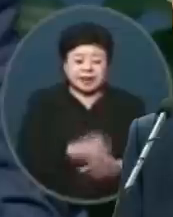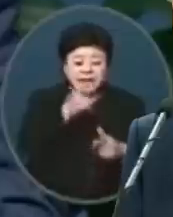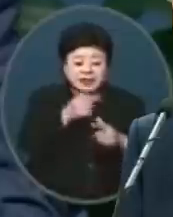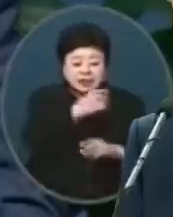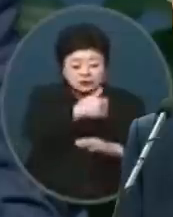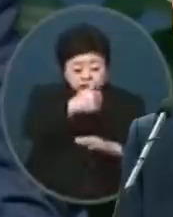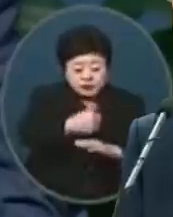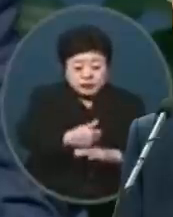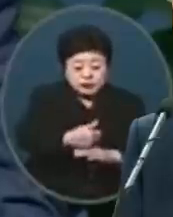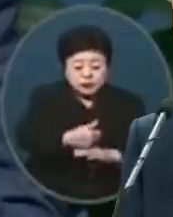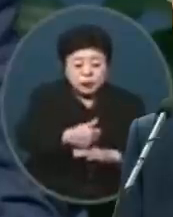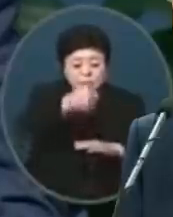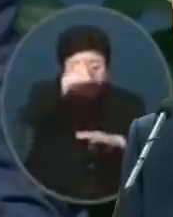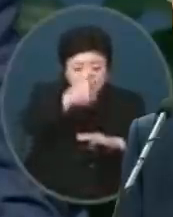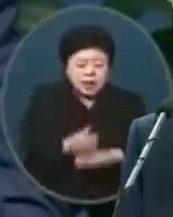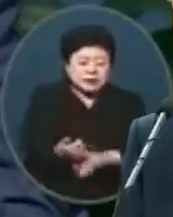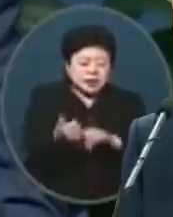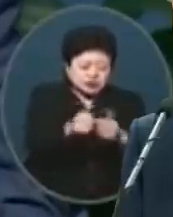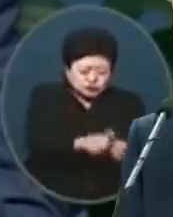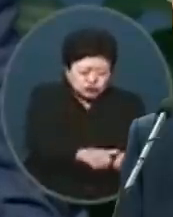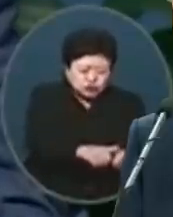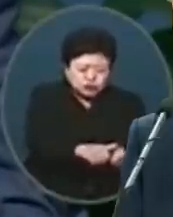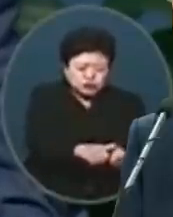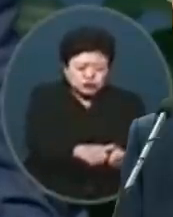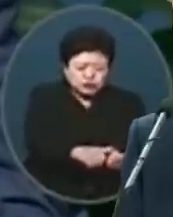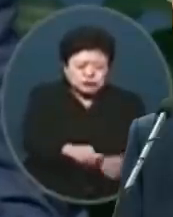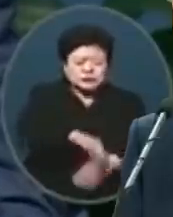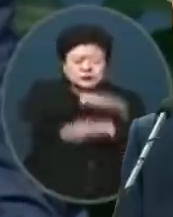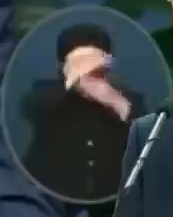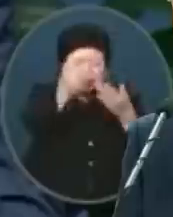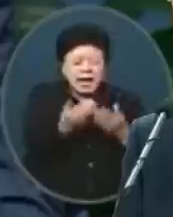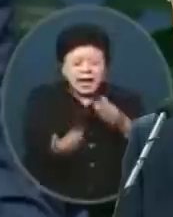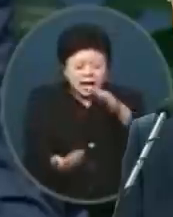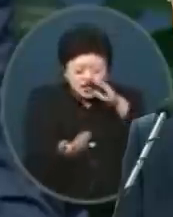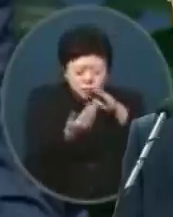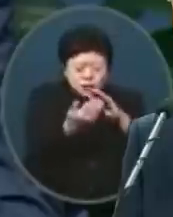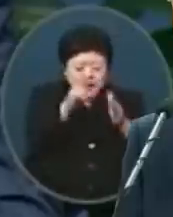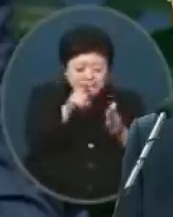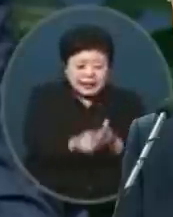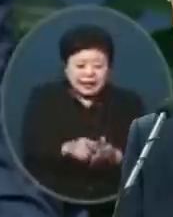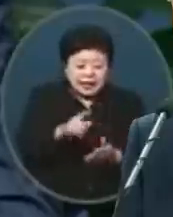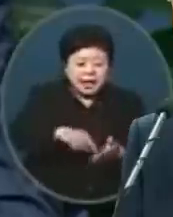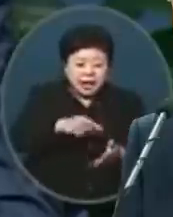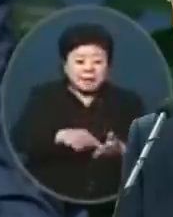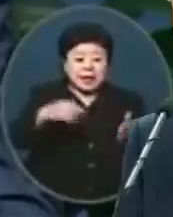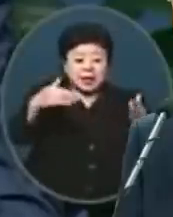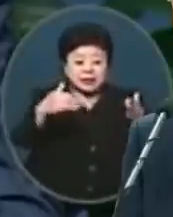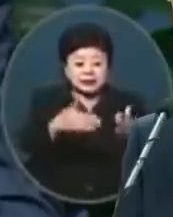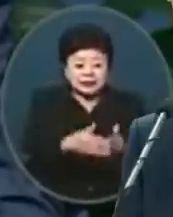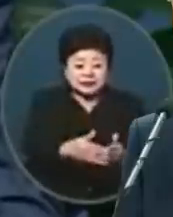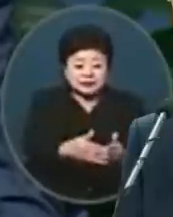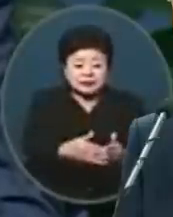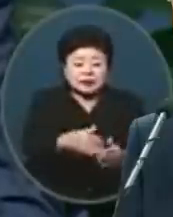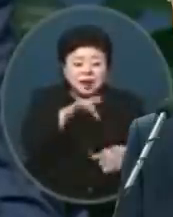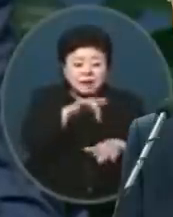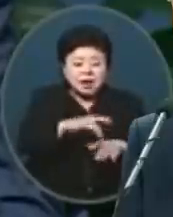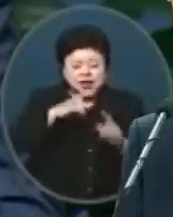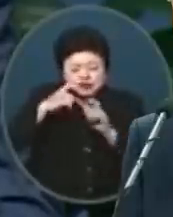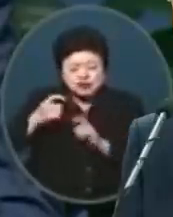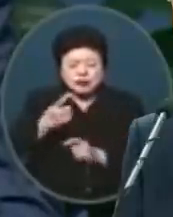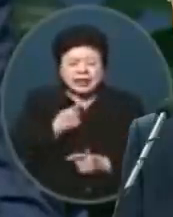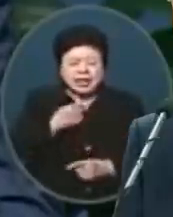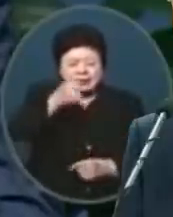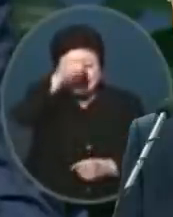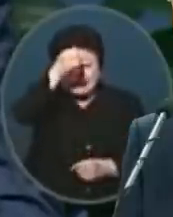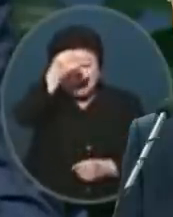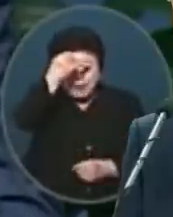예수 그리스도의 마지막 죽음에서 다 이루었다 하실 때 청산되었다는 것입니다. 마귀의 유혹을 당한